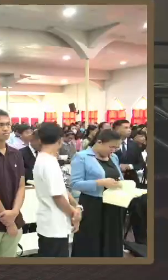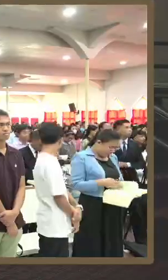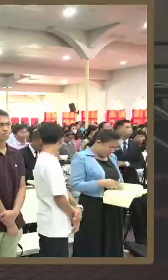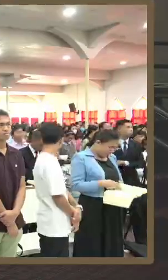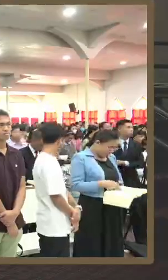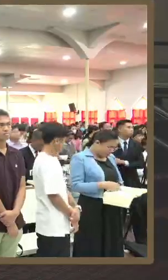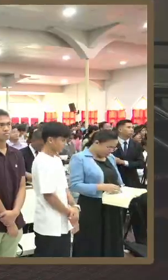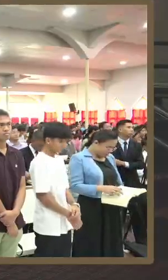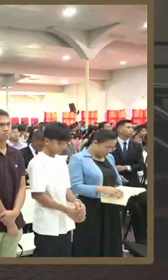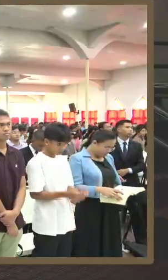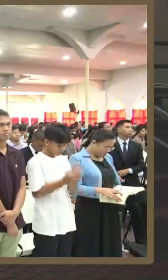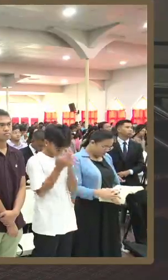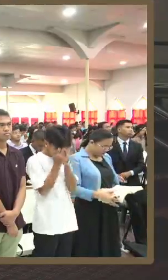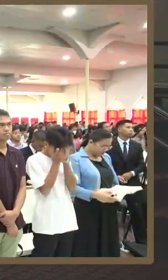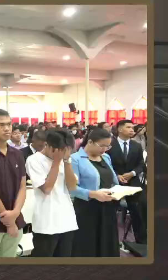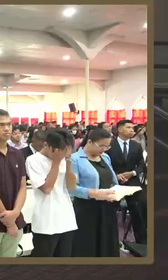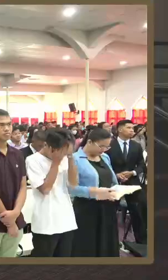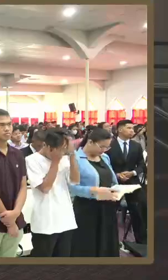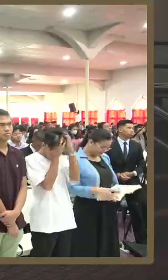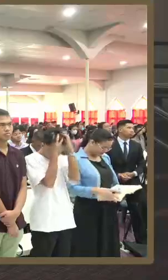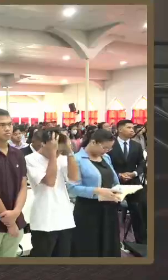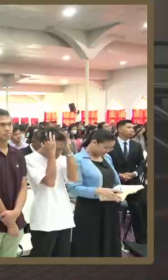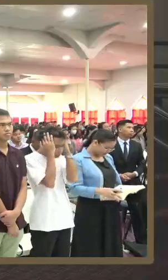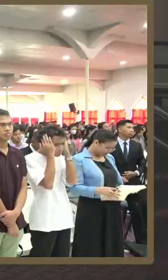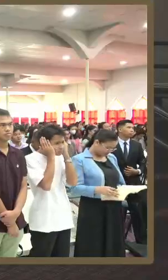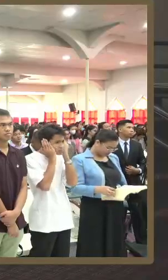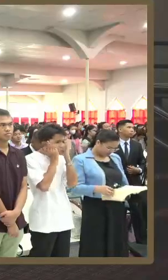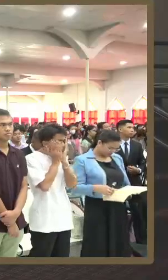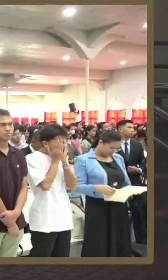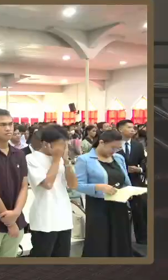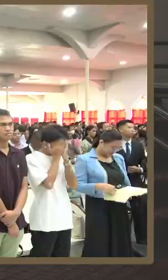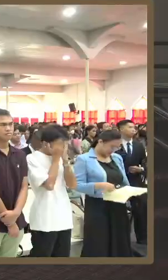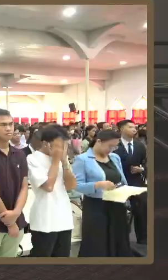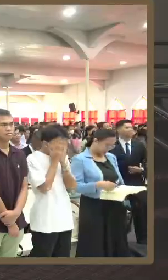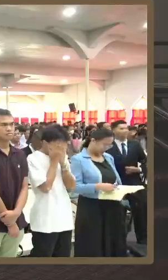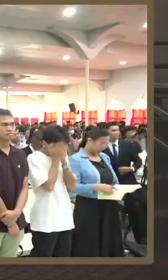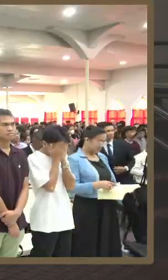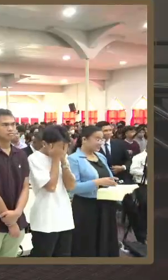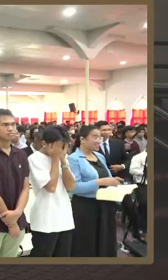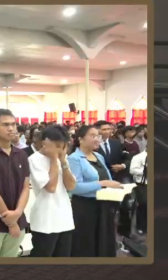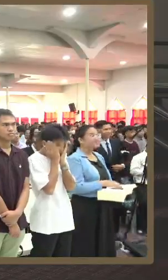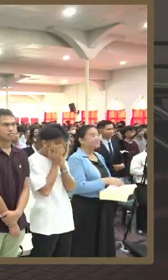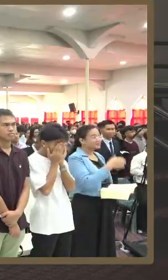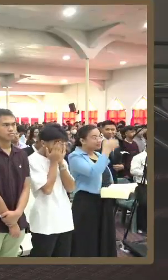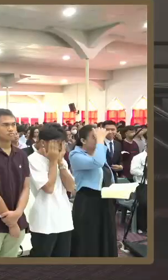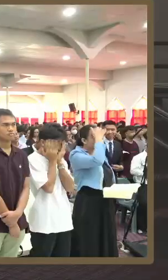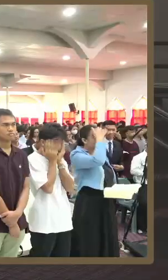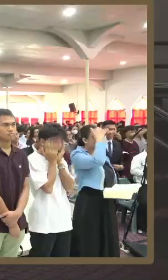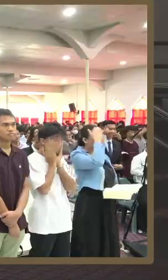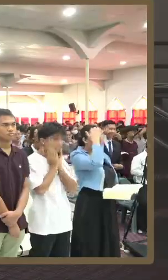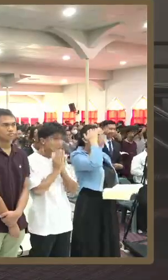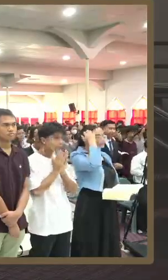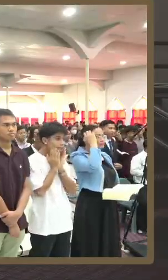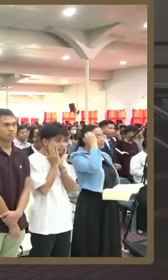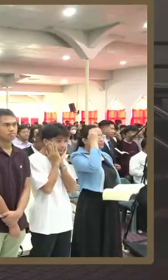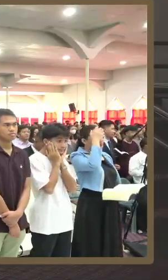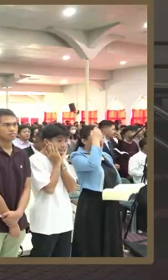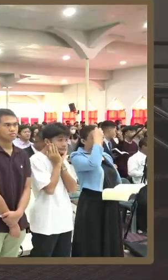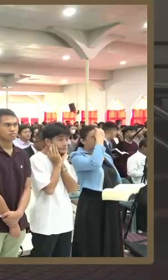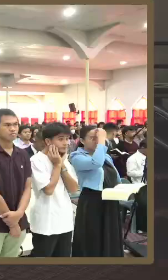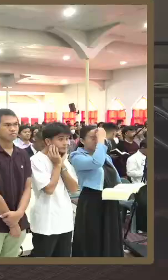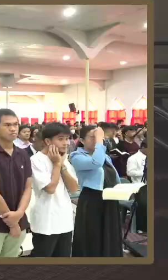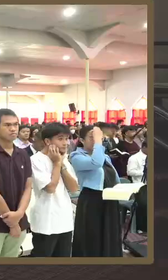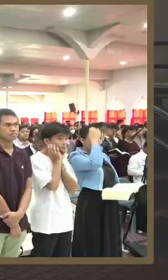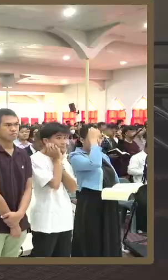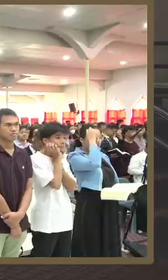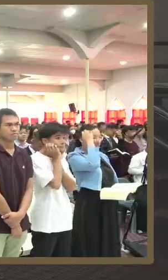Pag bumagsak kayo sa exam, hindi na kayo pwedeng bumalik dito. Okay. All right. Sabi niya, eh,